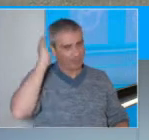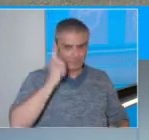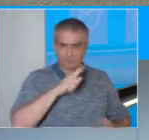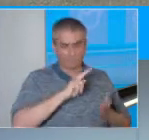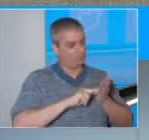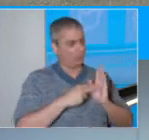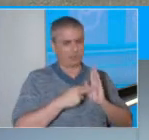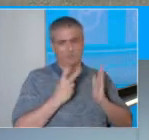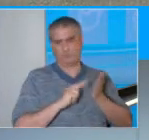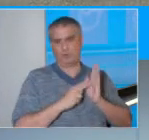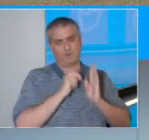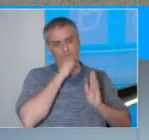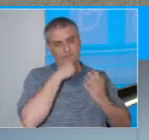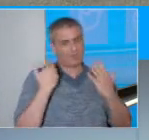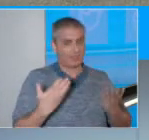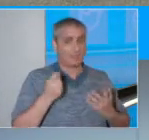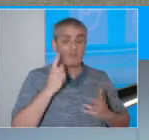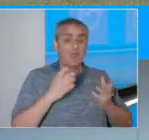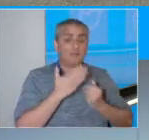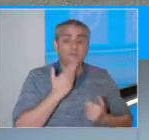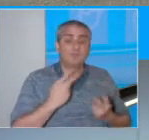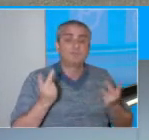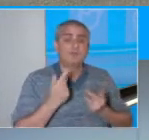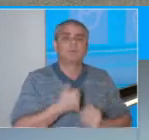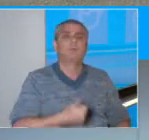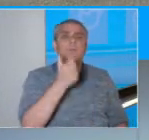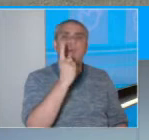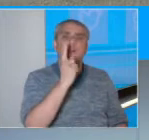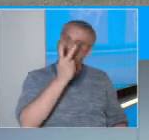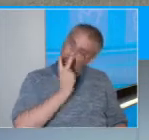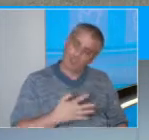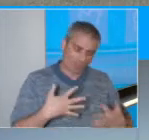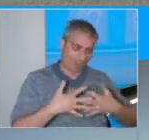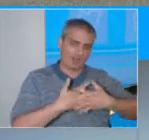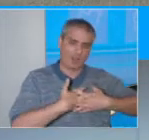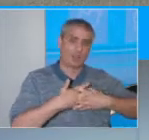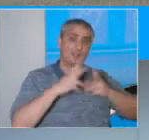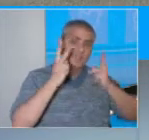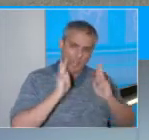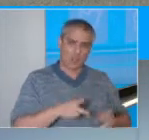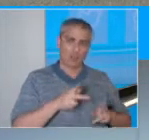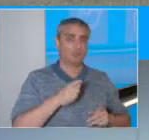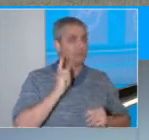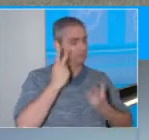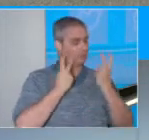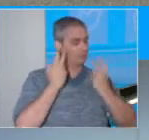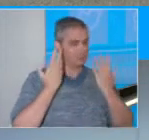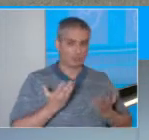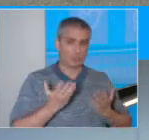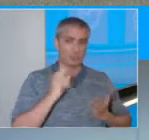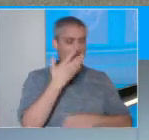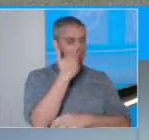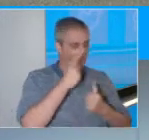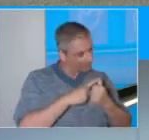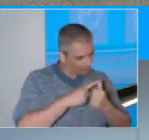הם פוליטיקאים, פוליטיקאים ותיקים, אבל עם ישראל מחפש מנהיג שיכול לאחד, הוא יכול, יש לו ניסיון גם